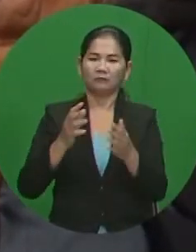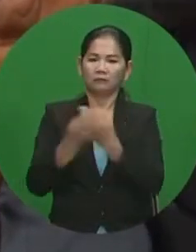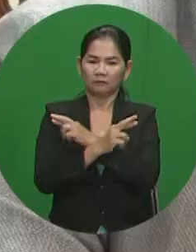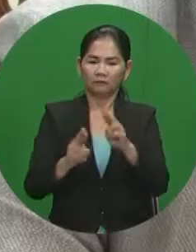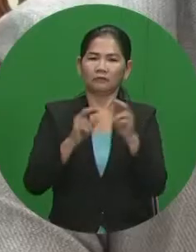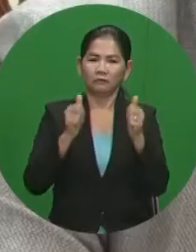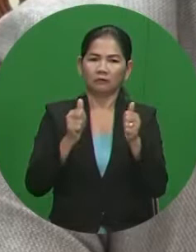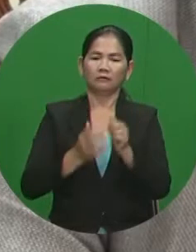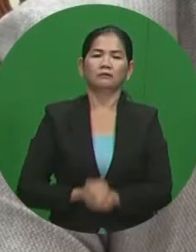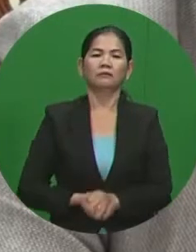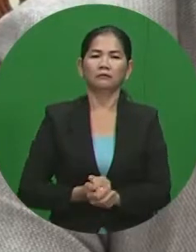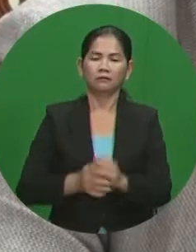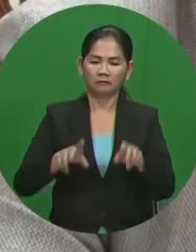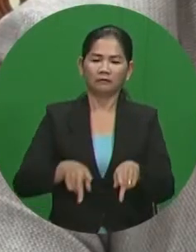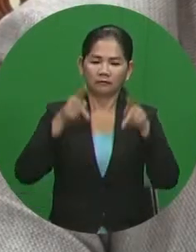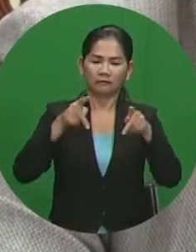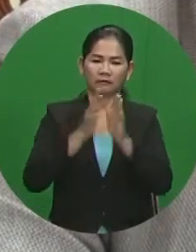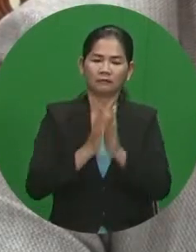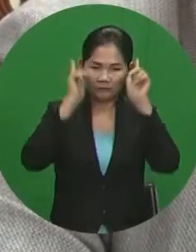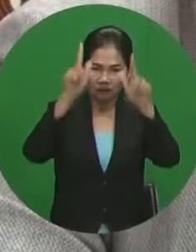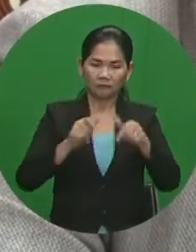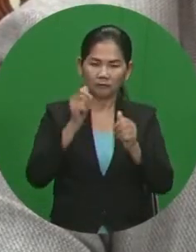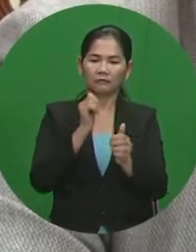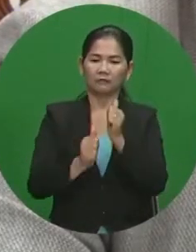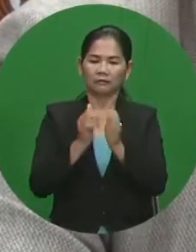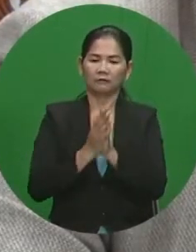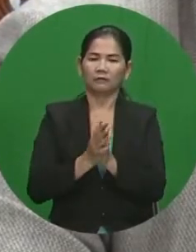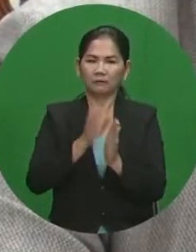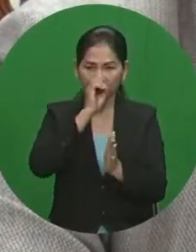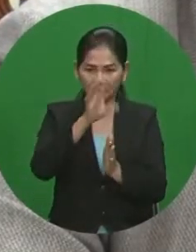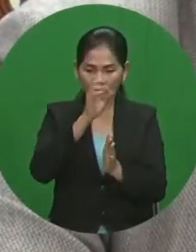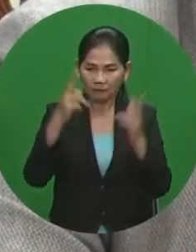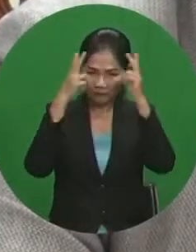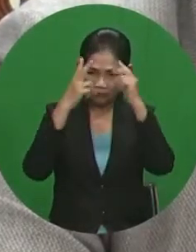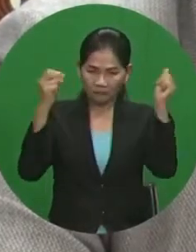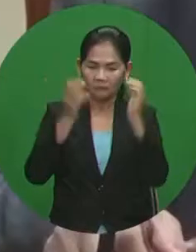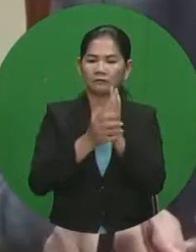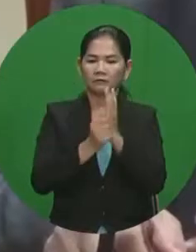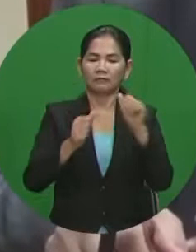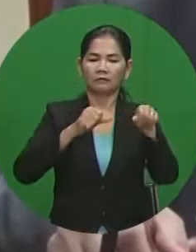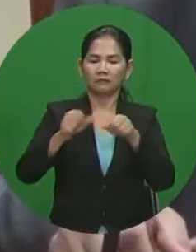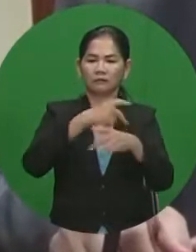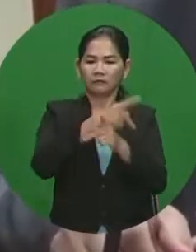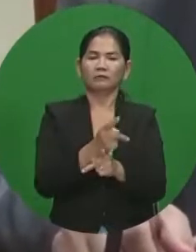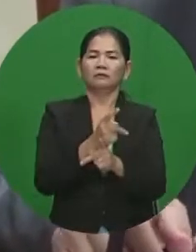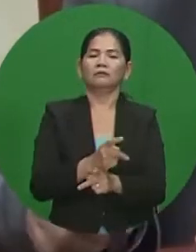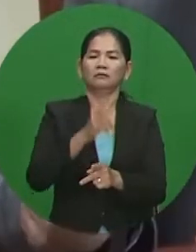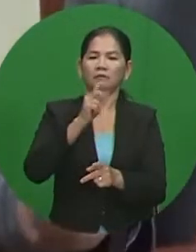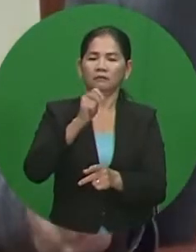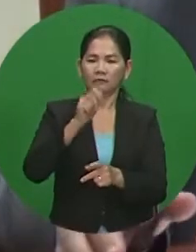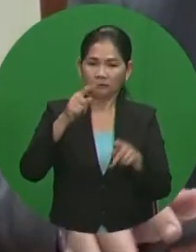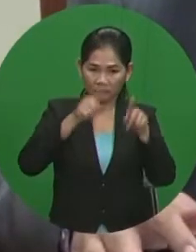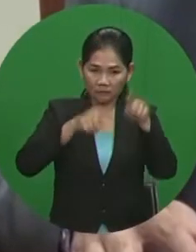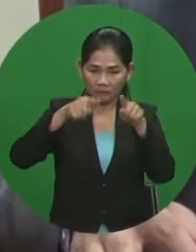ឲ្យបានល្អឆ្លៀតក្នុងឱកាសនោះដែរឯកឧត្តមរដ្ឋមន្ត្រីបានជំរុញដល់មន្ត្រីជំនាញបន្តផលិតជា infographic